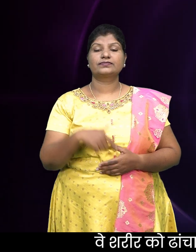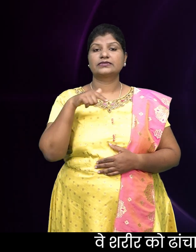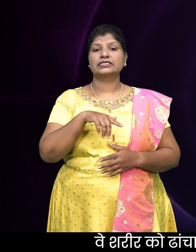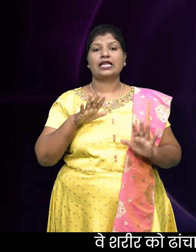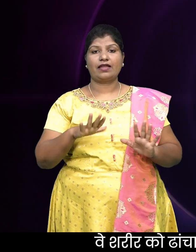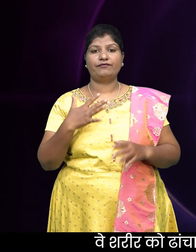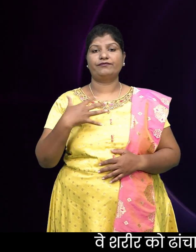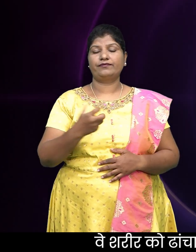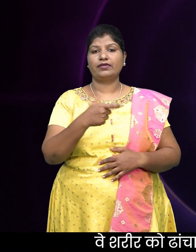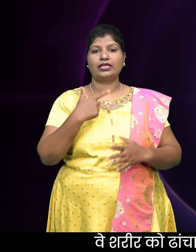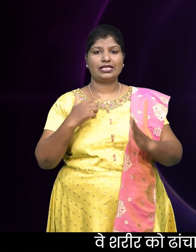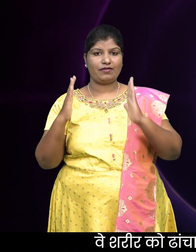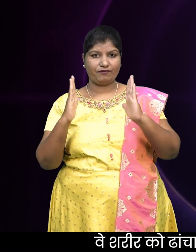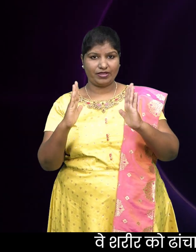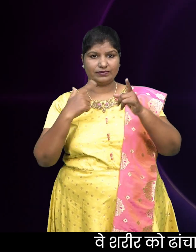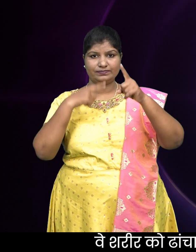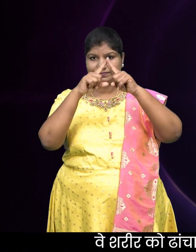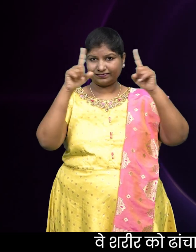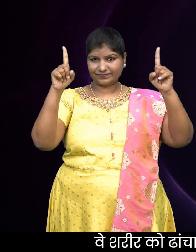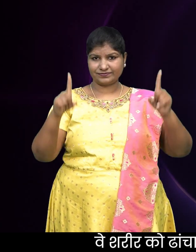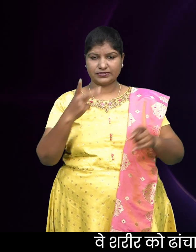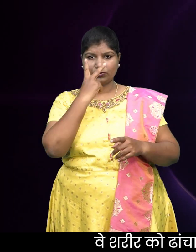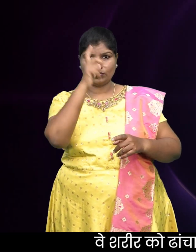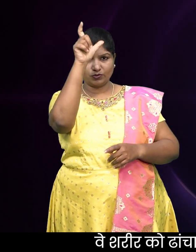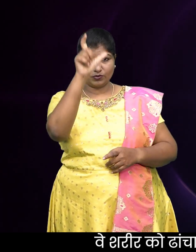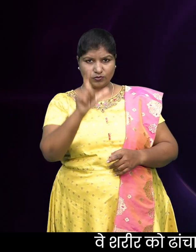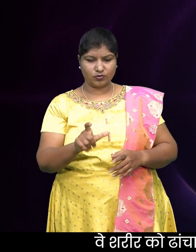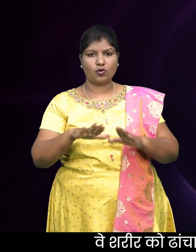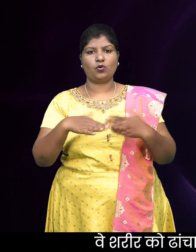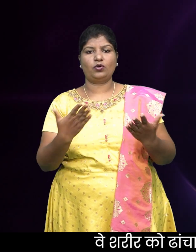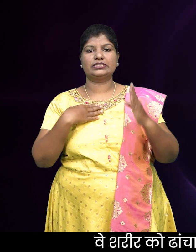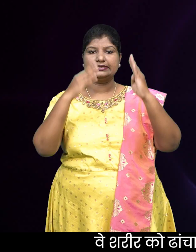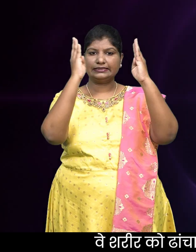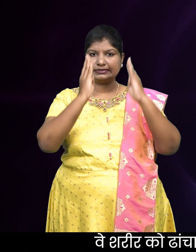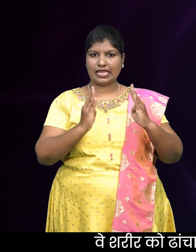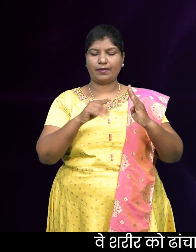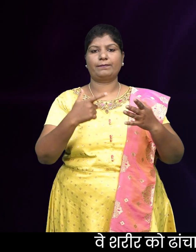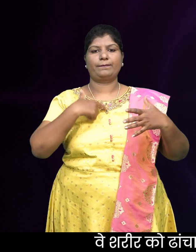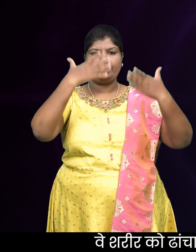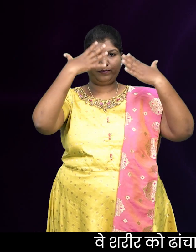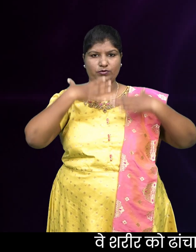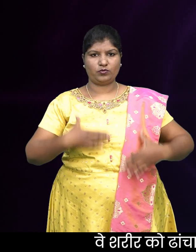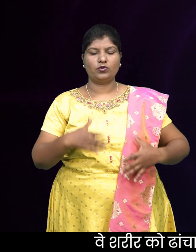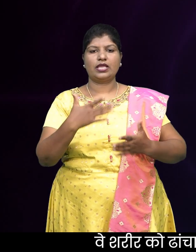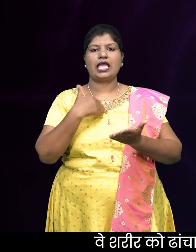वे शरीर को ढांचा और आकार देते हैं और गति में मदद करते